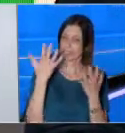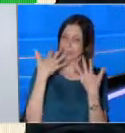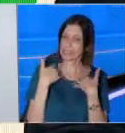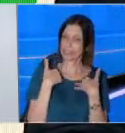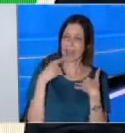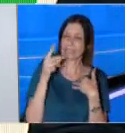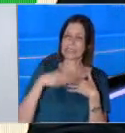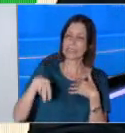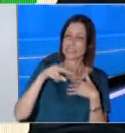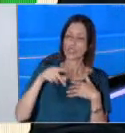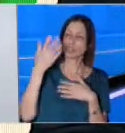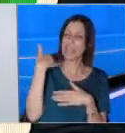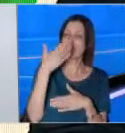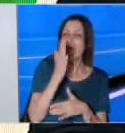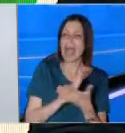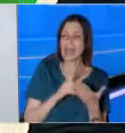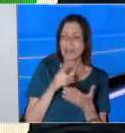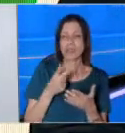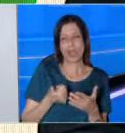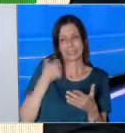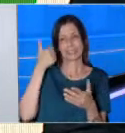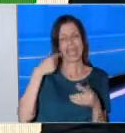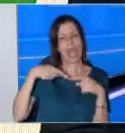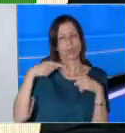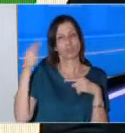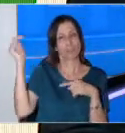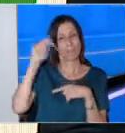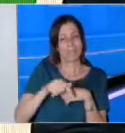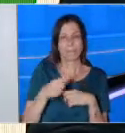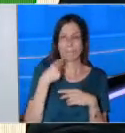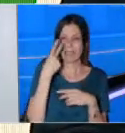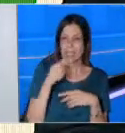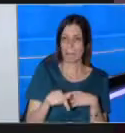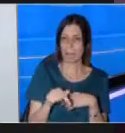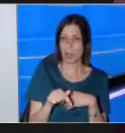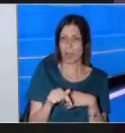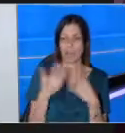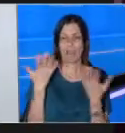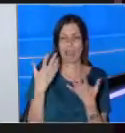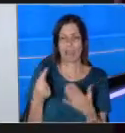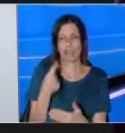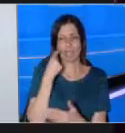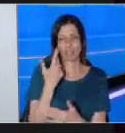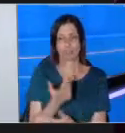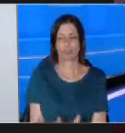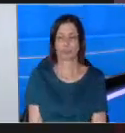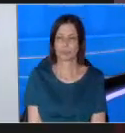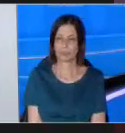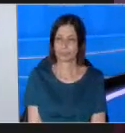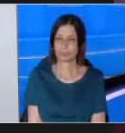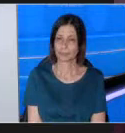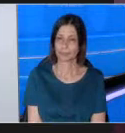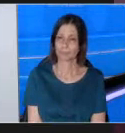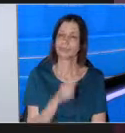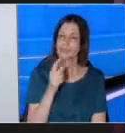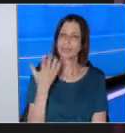שהיית חלק ממנו לשרי החוץ שמגיעים לבקר אותנו כאן. איך הם התרשמו? יופי. תשמע, זו